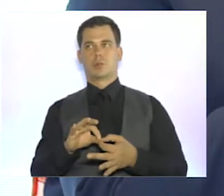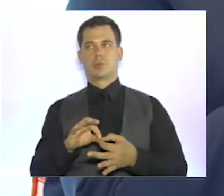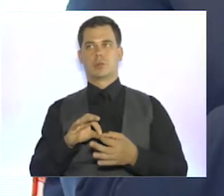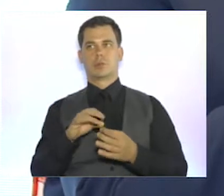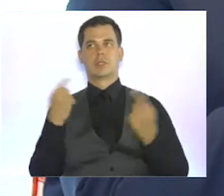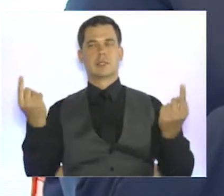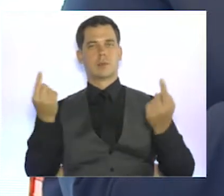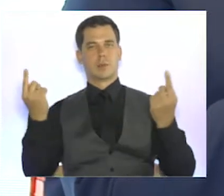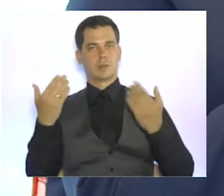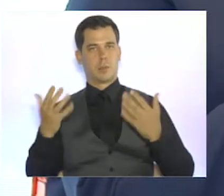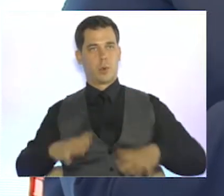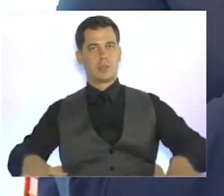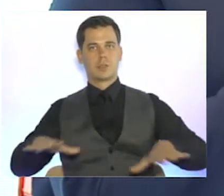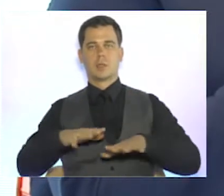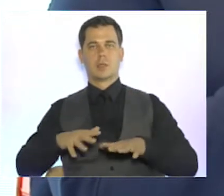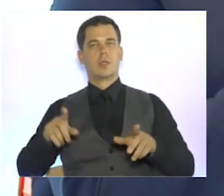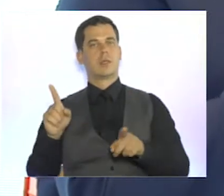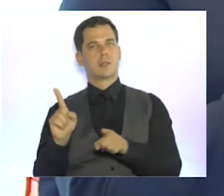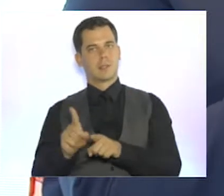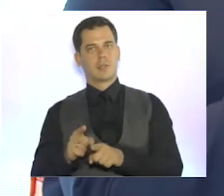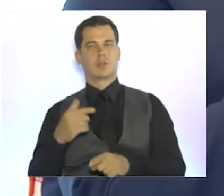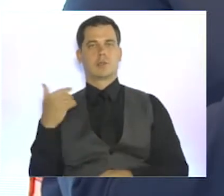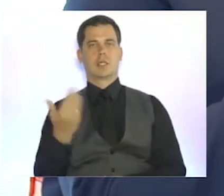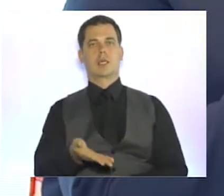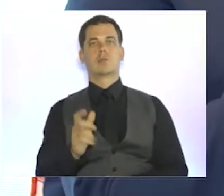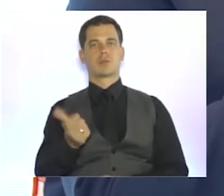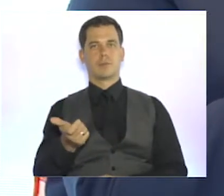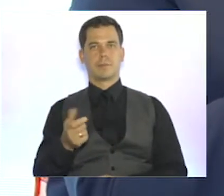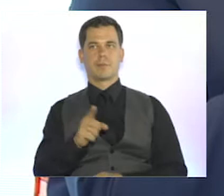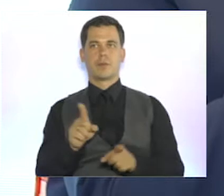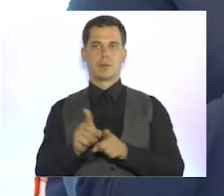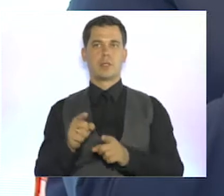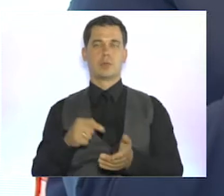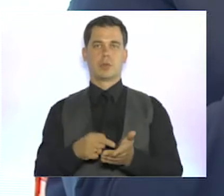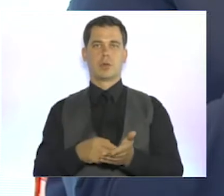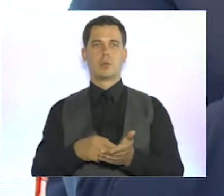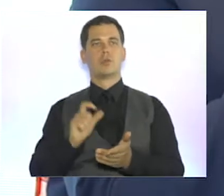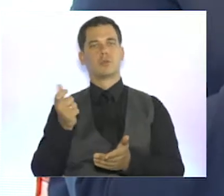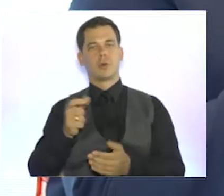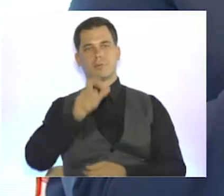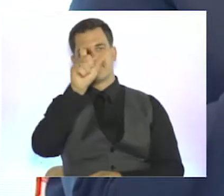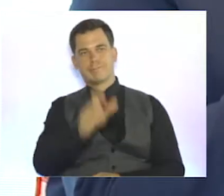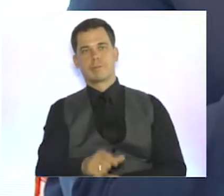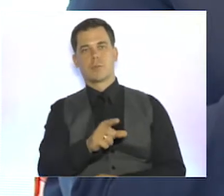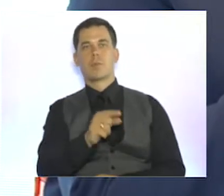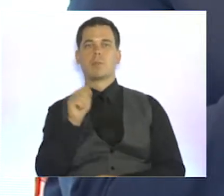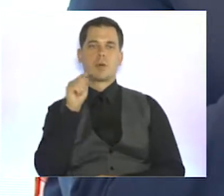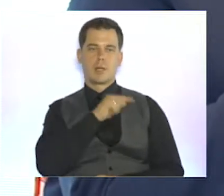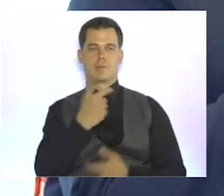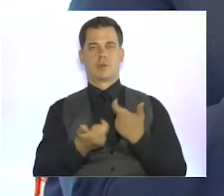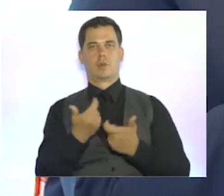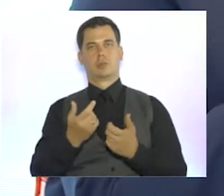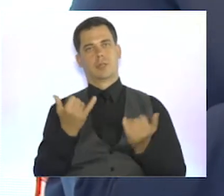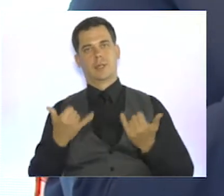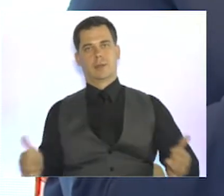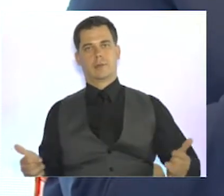sytuacją społeczną, ale dostaje się również za to właśnie, co ten uczeń innego jeszcze coś robi. To